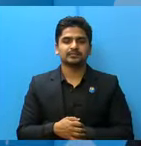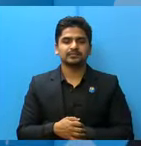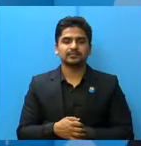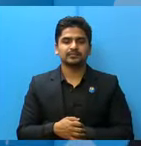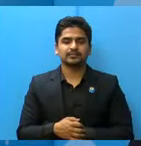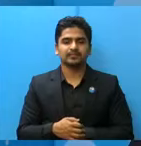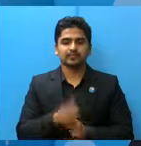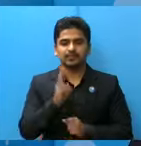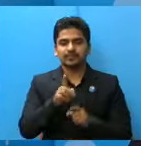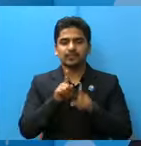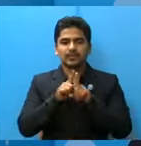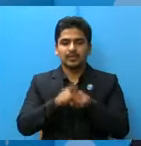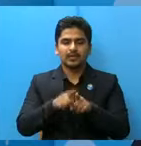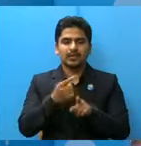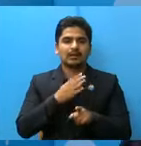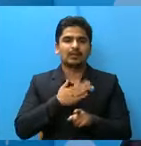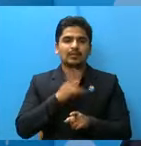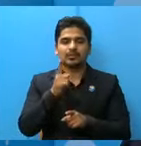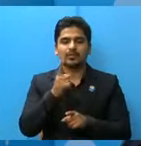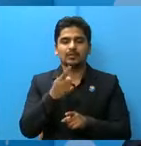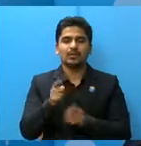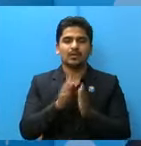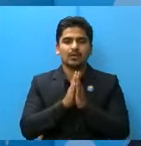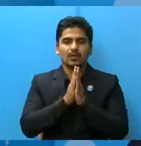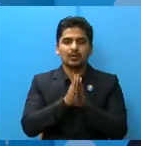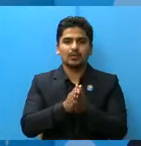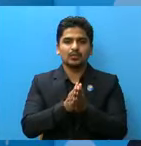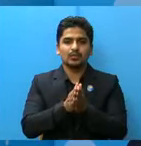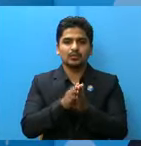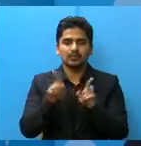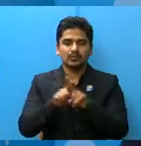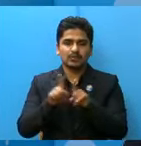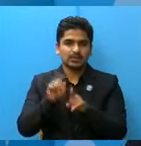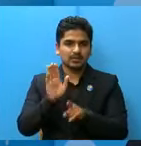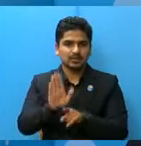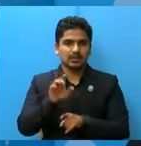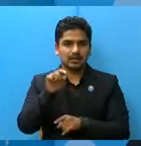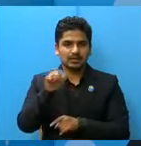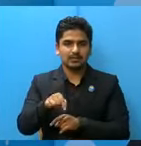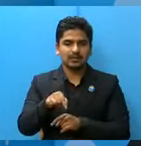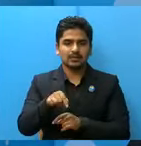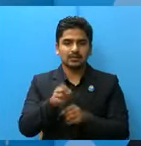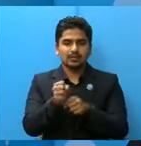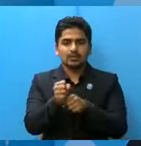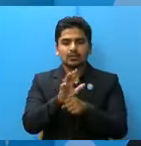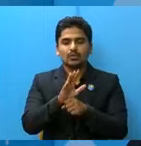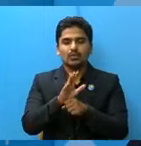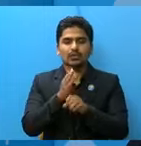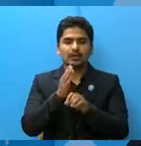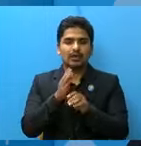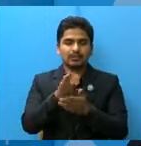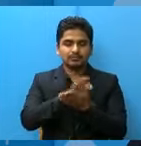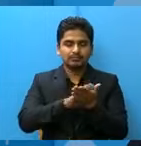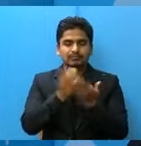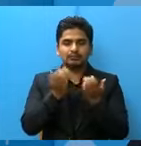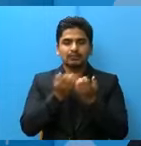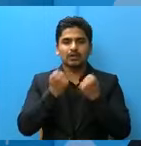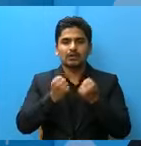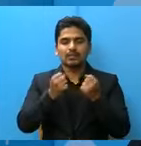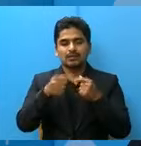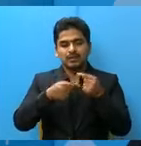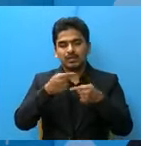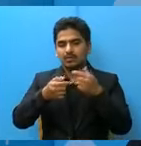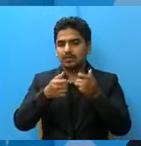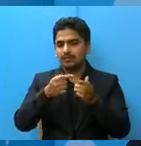साथ साथे हमरो यूटा अनुरोधपनी चा आजा कोरोना विरिद्दको हमरो लडाई निरंतर